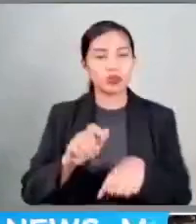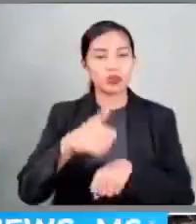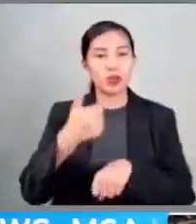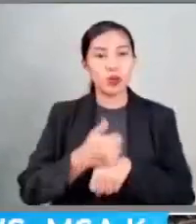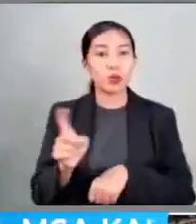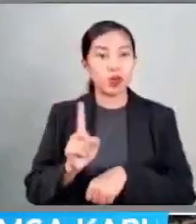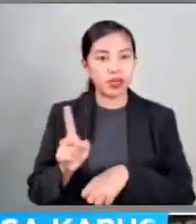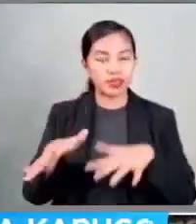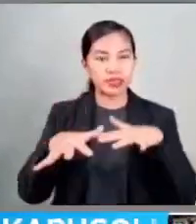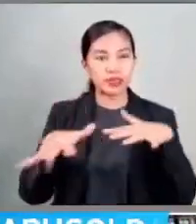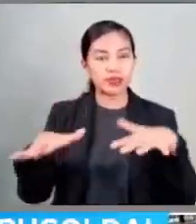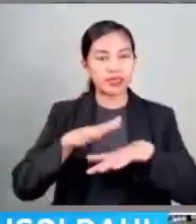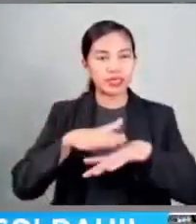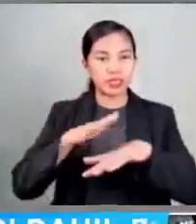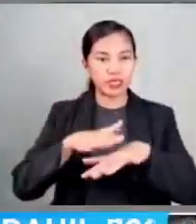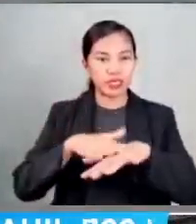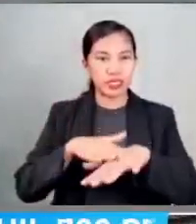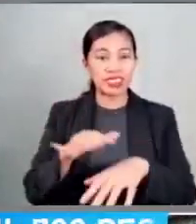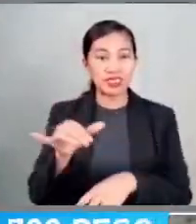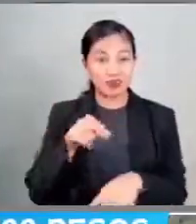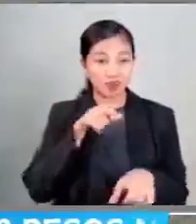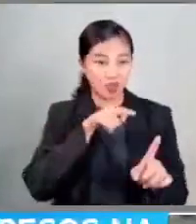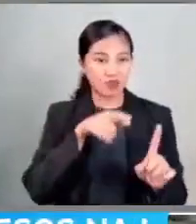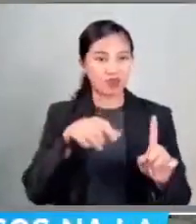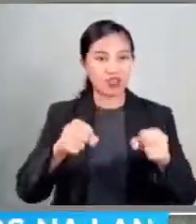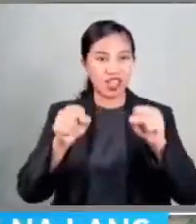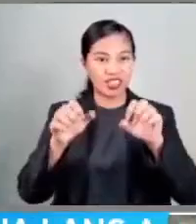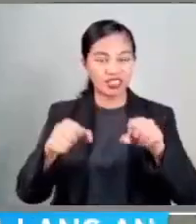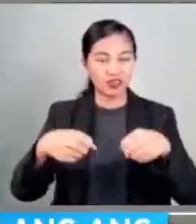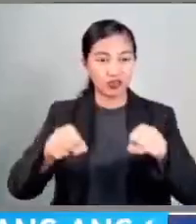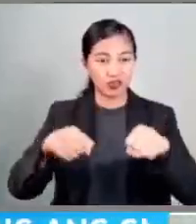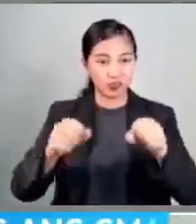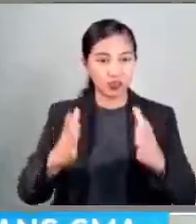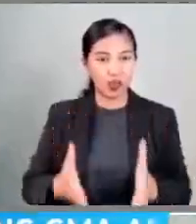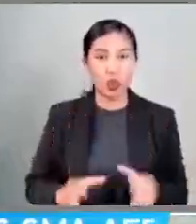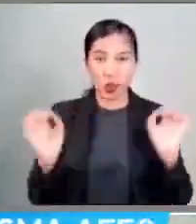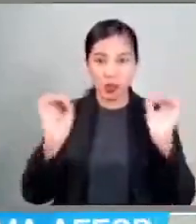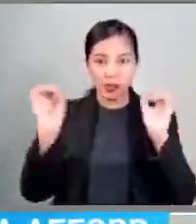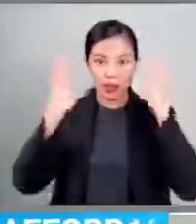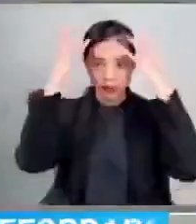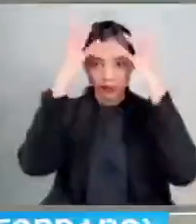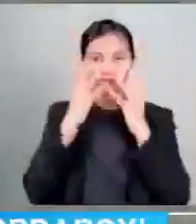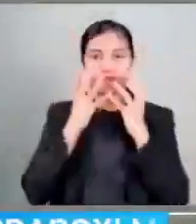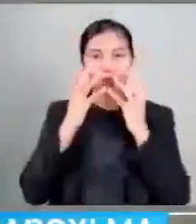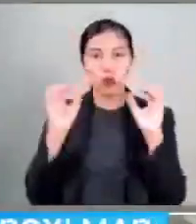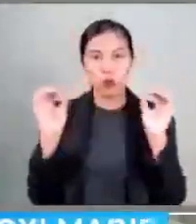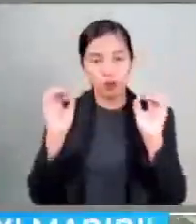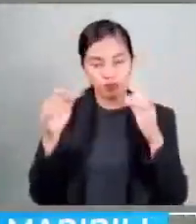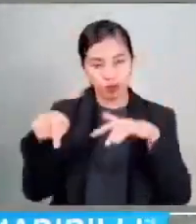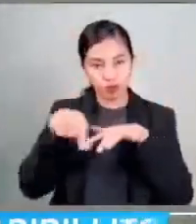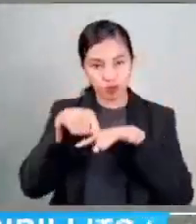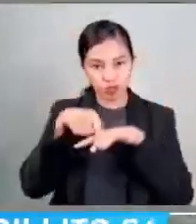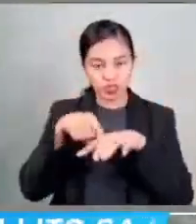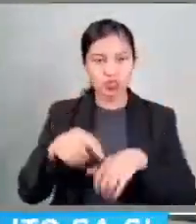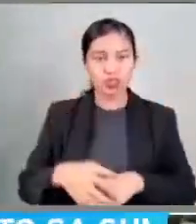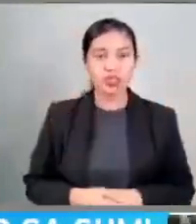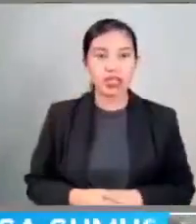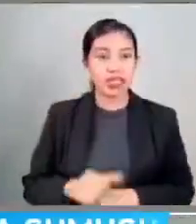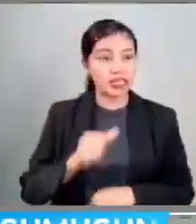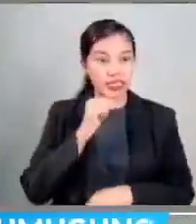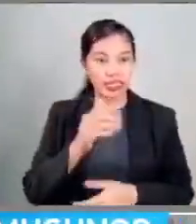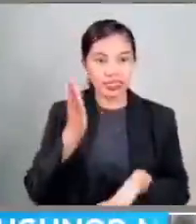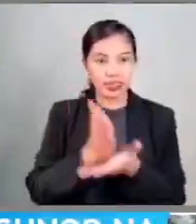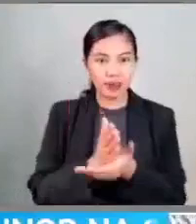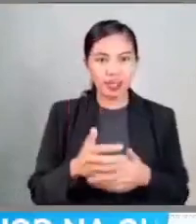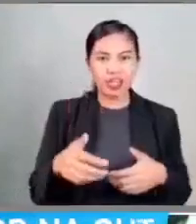gaya ng humarurot na rider ng motorsiklo na walang helmet at nakachinelas pa. Hindi siya agad huminto at nagpahabol pa sa mga taga-MMDA.